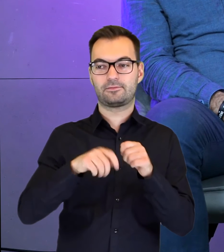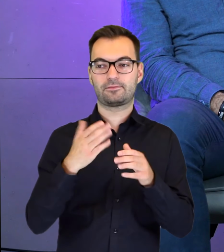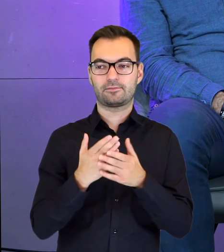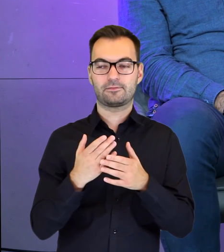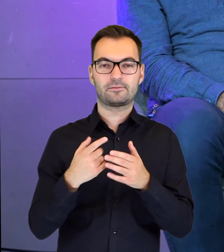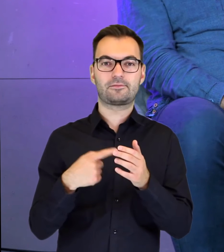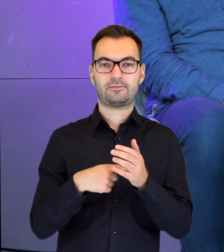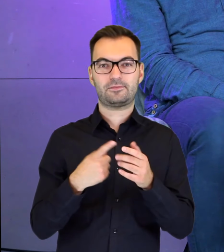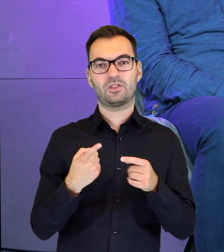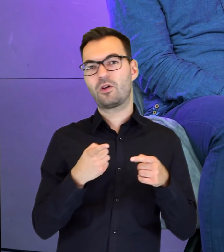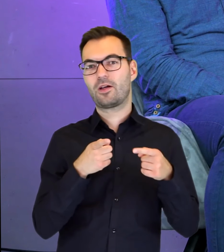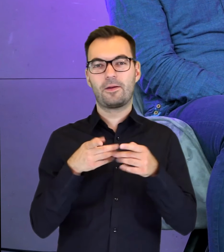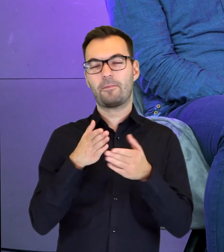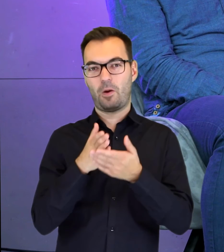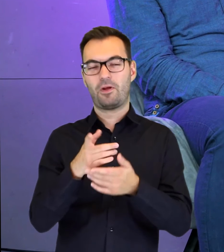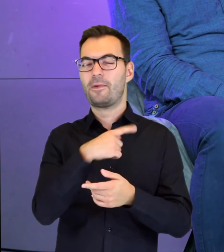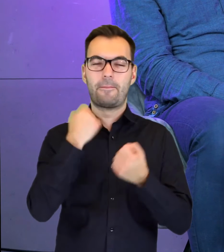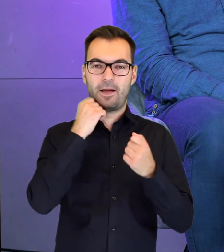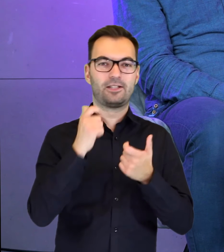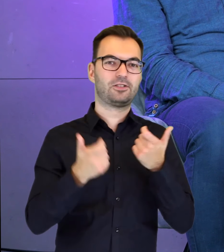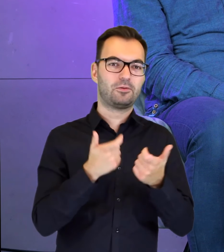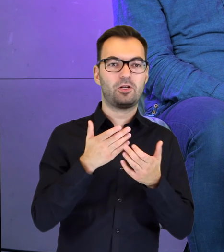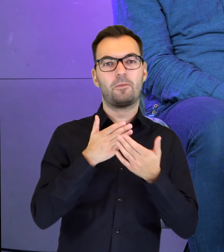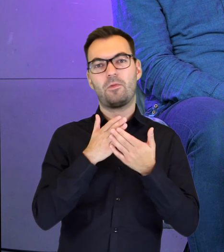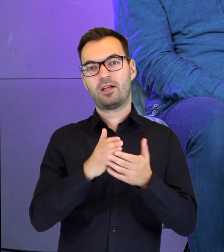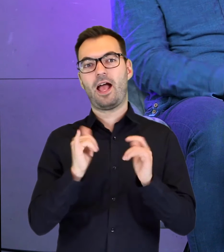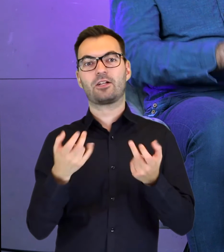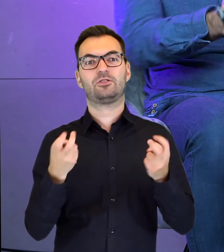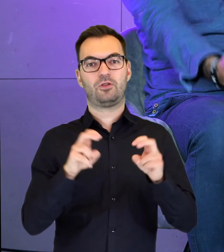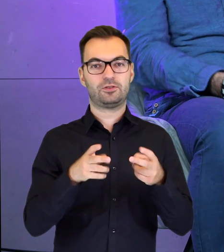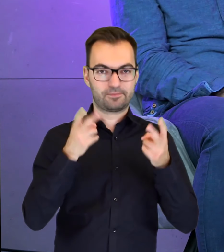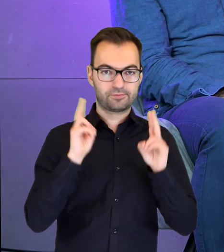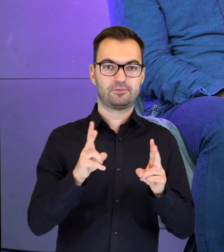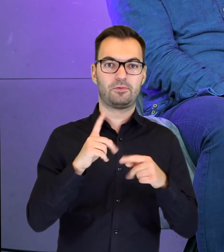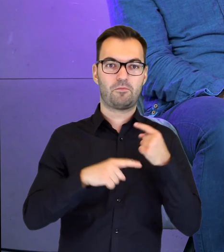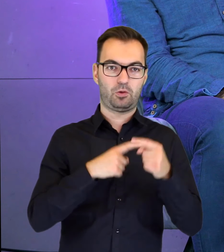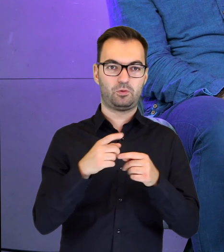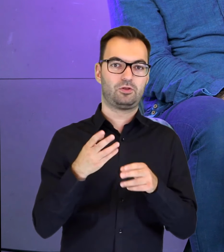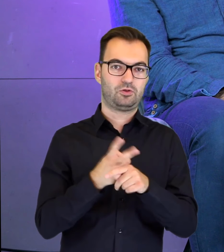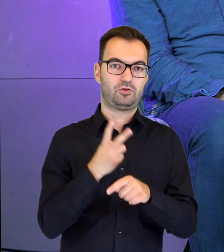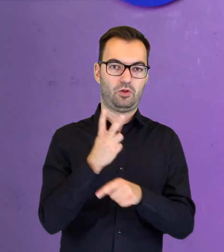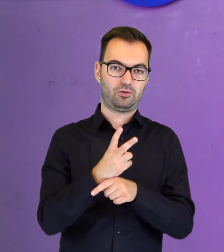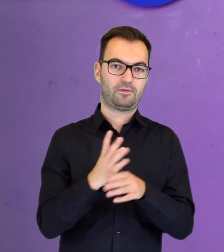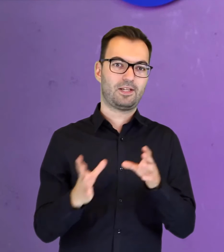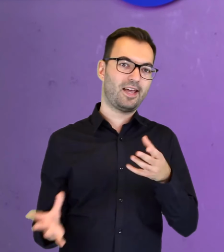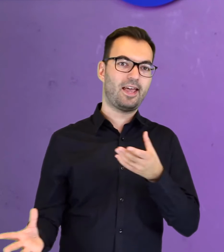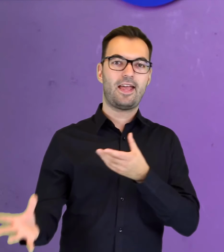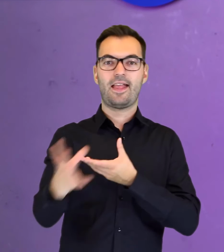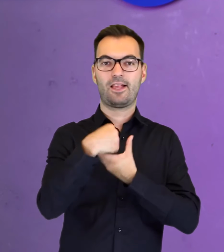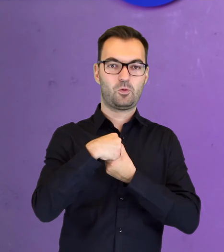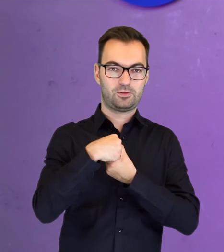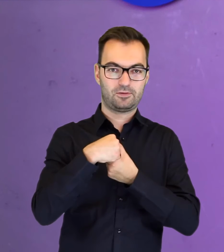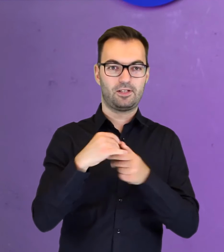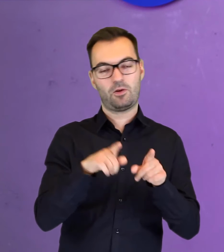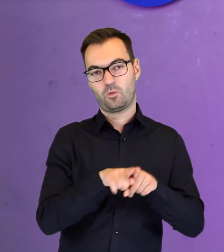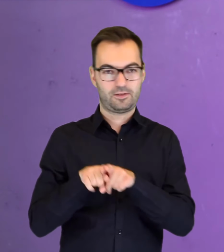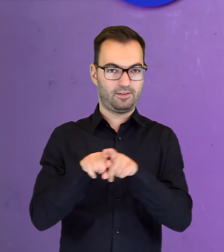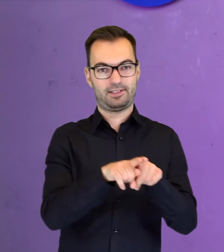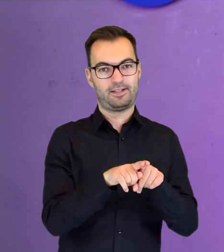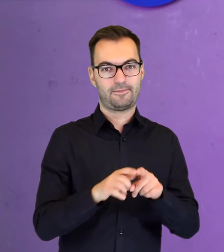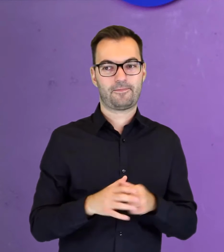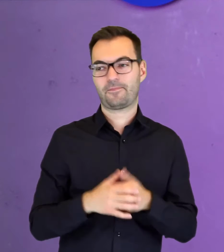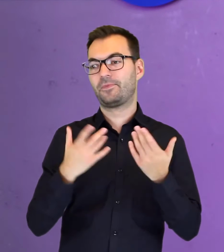szkoleniami i gdzieś tam samym końcu audytami bonot audyty są tylko drogowskazem a bardziej tworzymy i